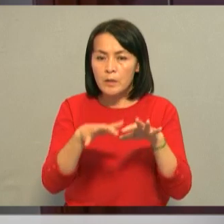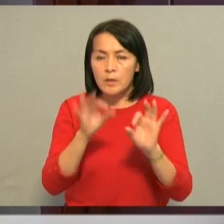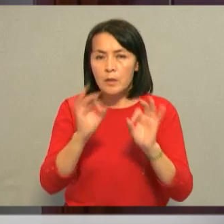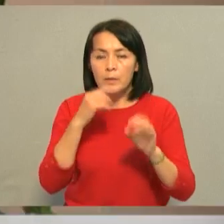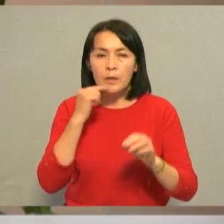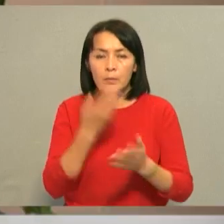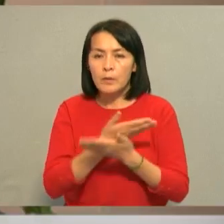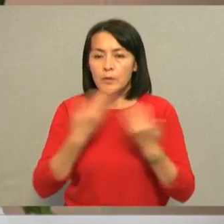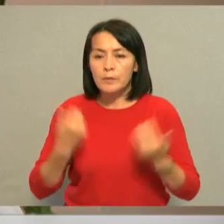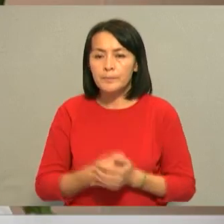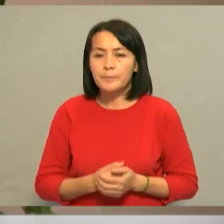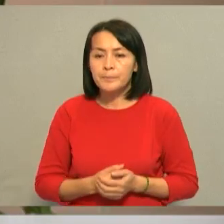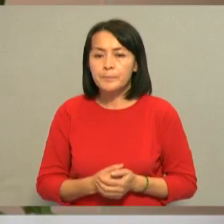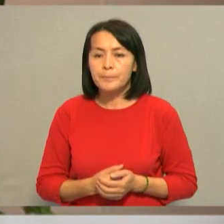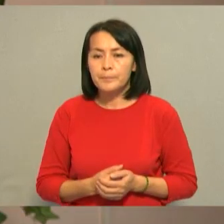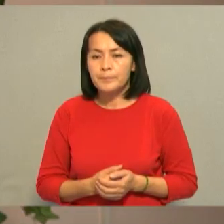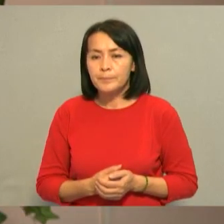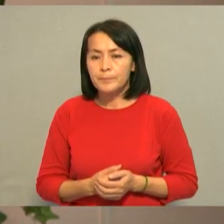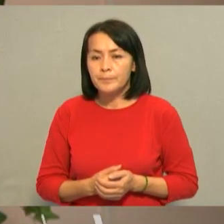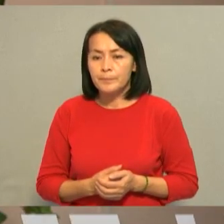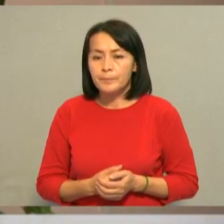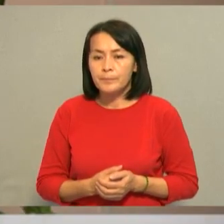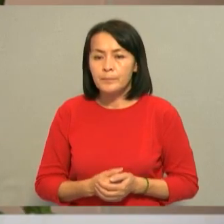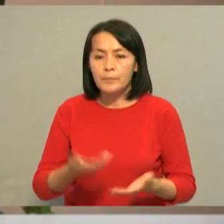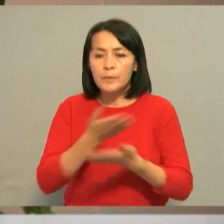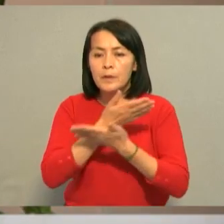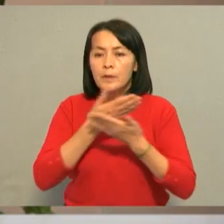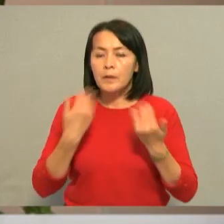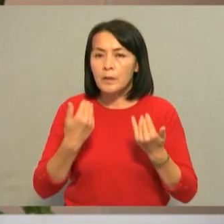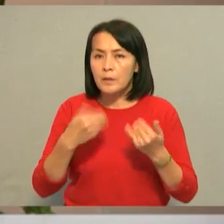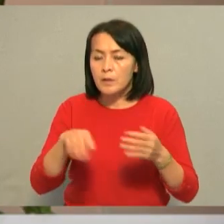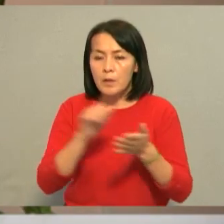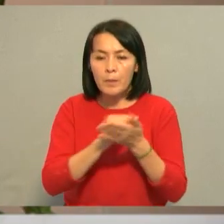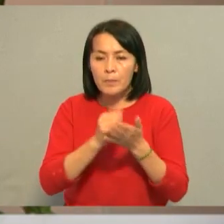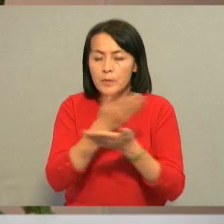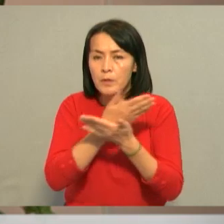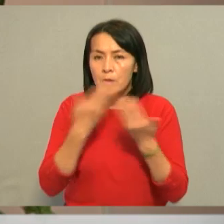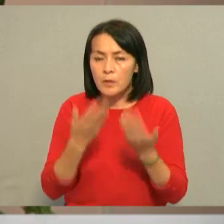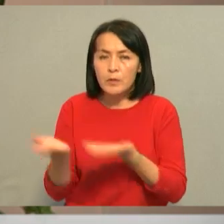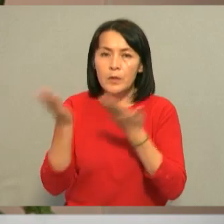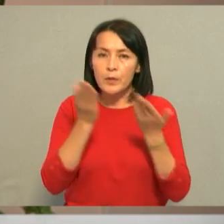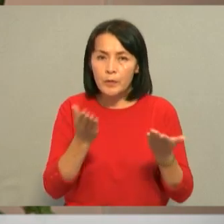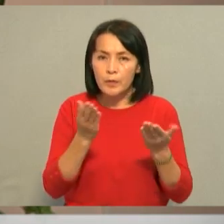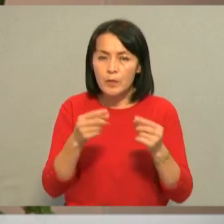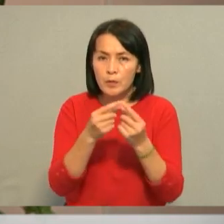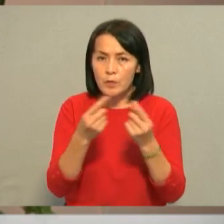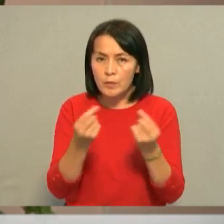особых трудностей нет никаких лишних бумажных формальностей приходишь